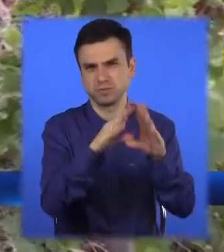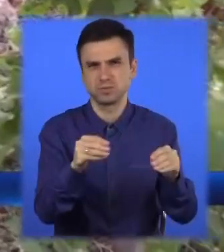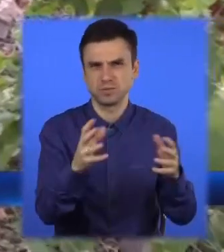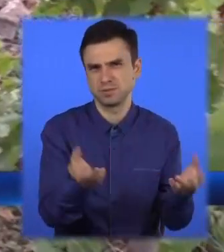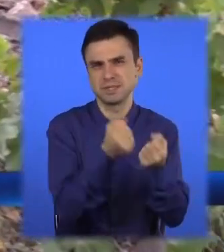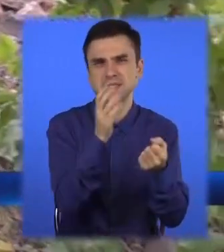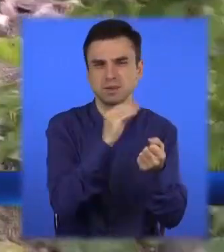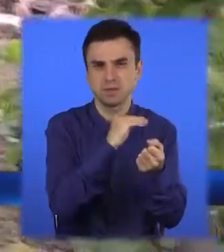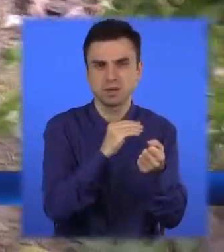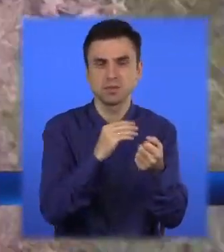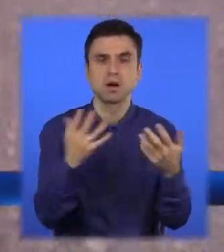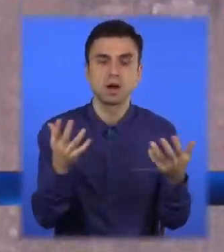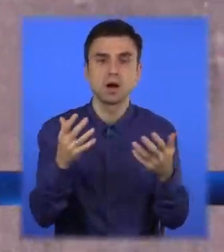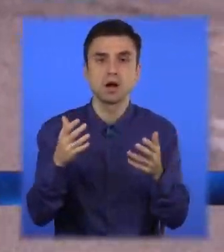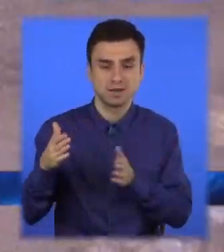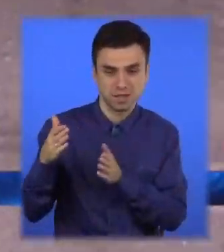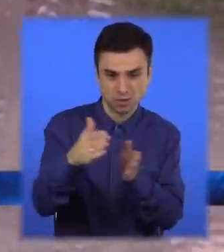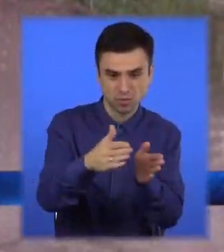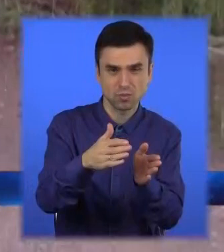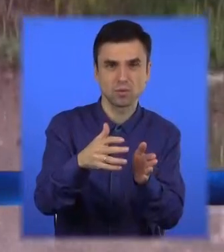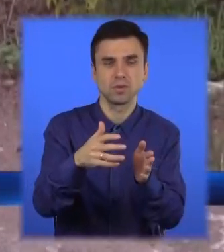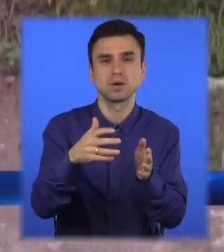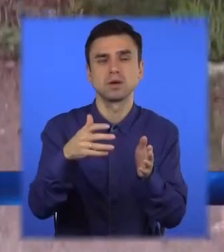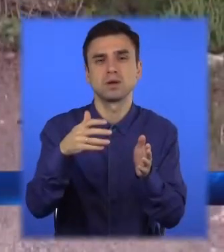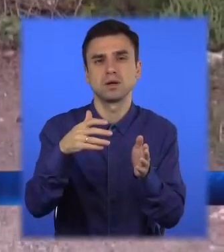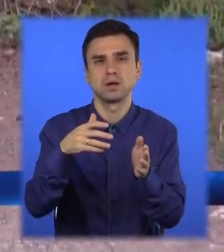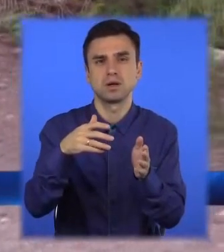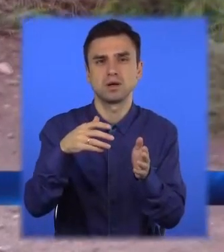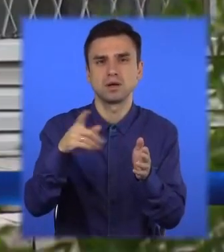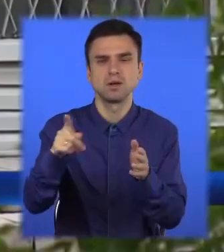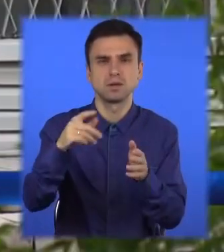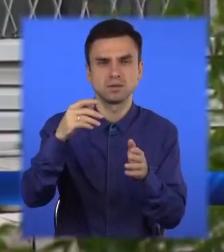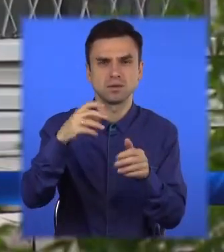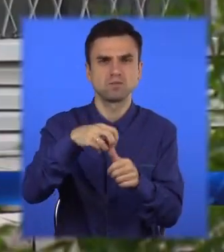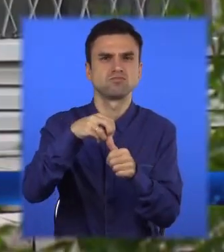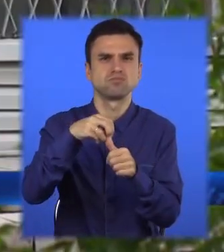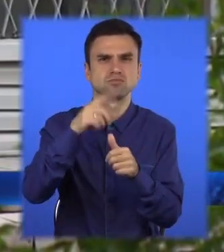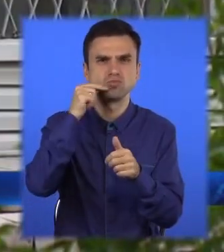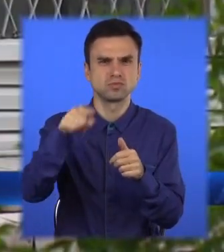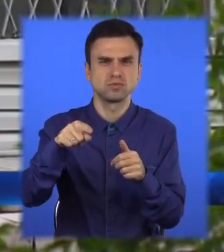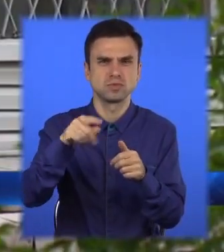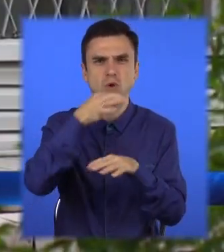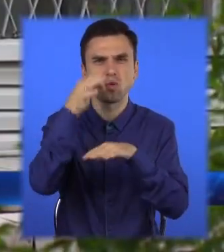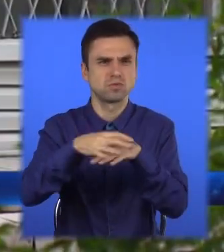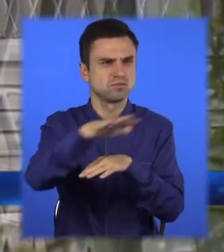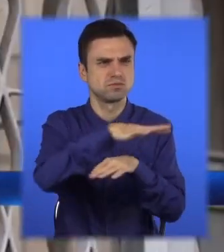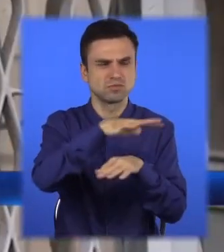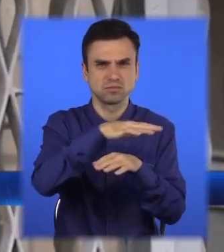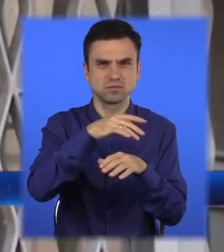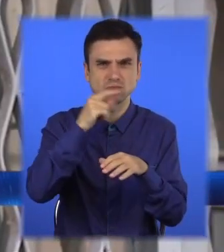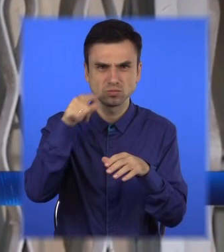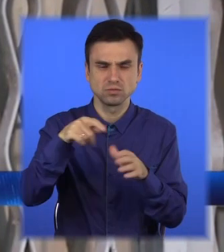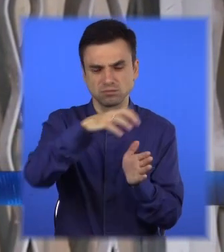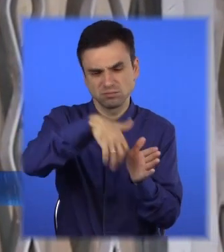словами чоловіка, це зробив голова гаражного кооперативу «Батьківщина», аби не їздили машини. Рятувальники втратили майже півгодини,